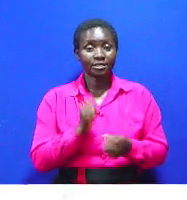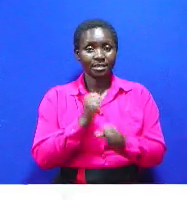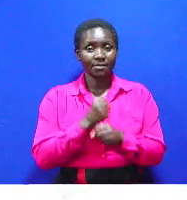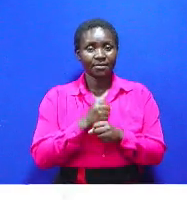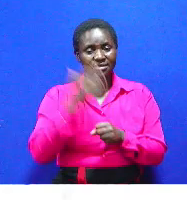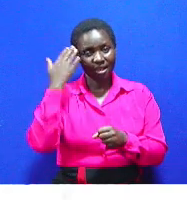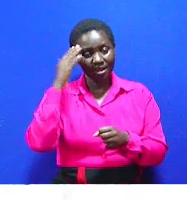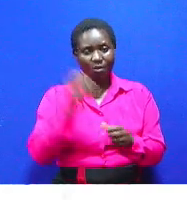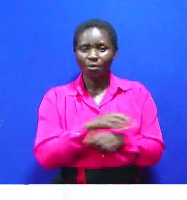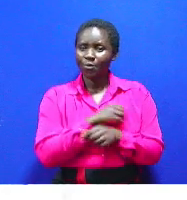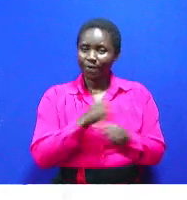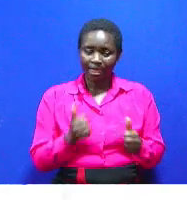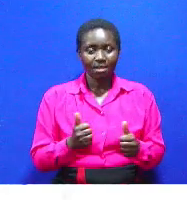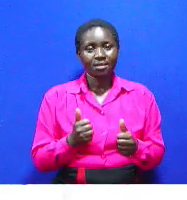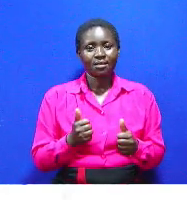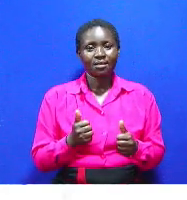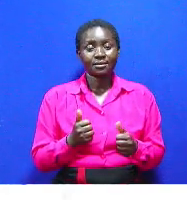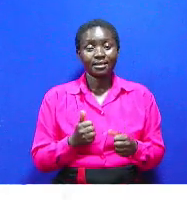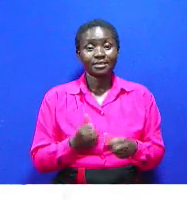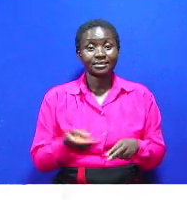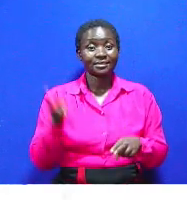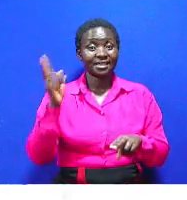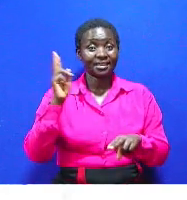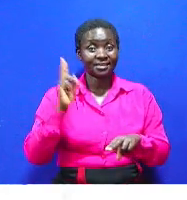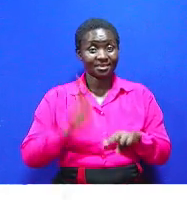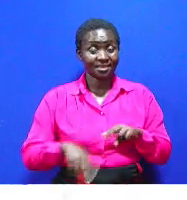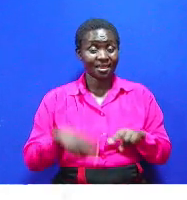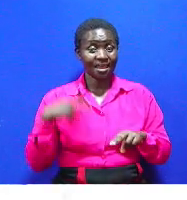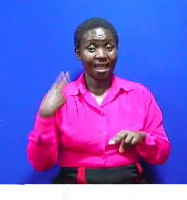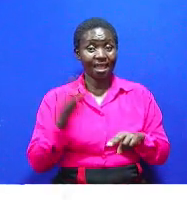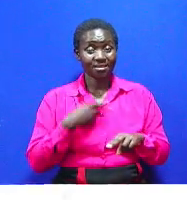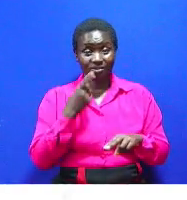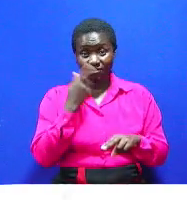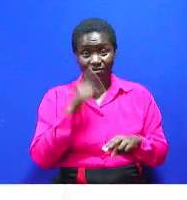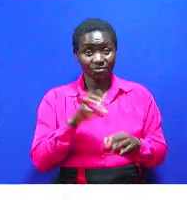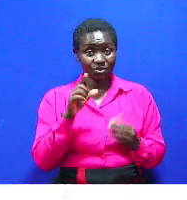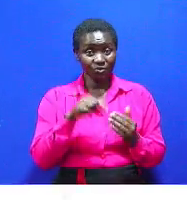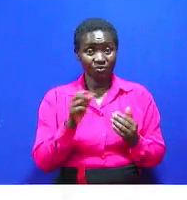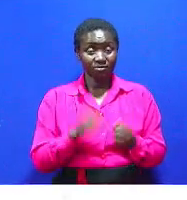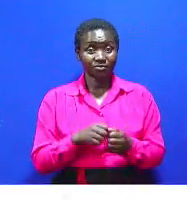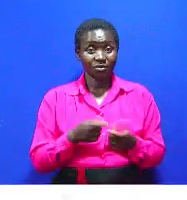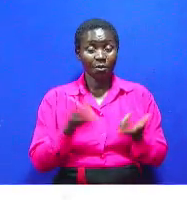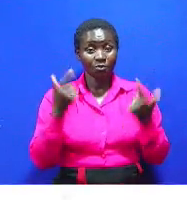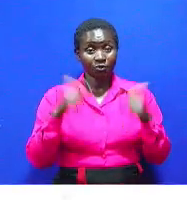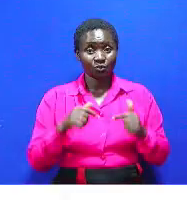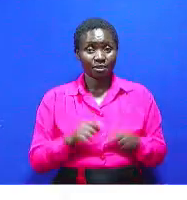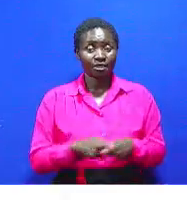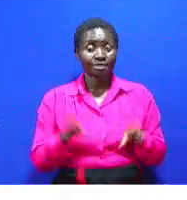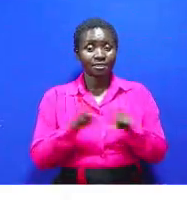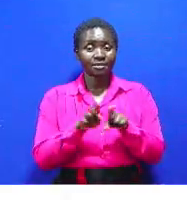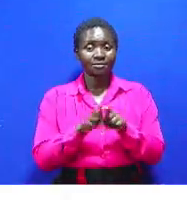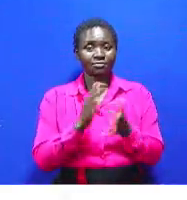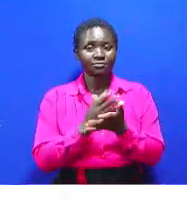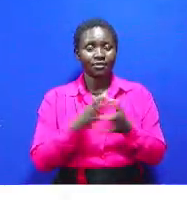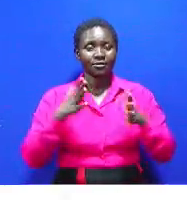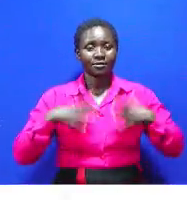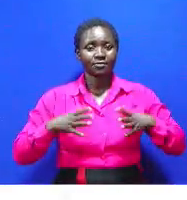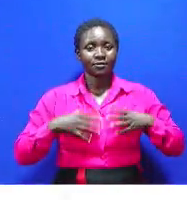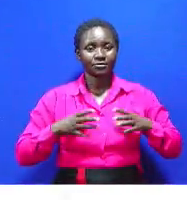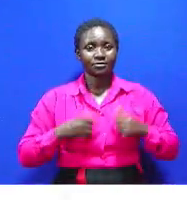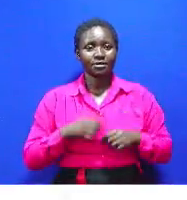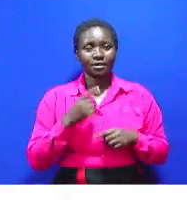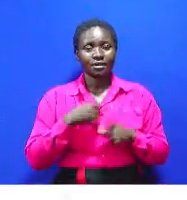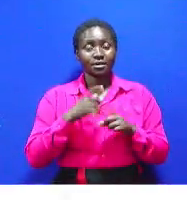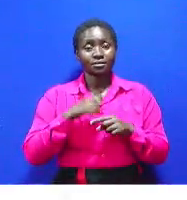mono Simba Arati guto etania na nindi tuwa mchorite tuwa bakandi kuchaka rero Woi gongatsi yamenye kurwa se bunge lya